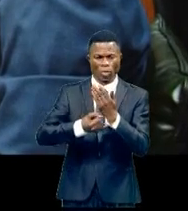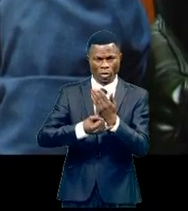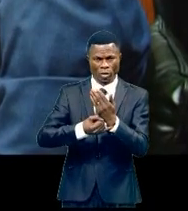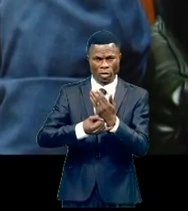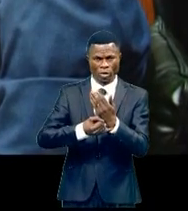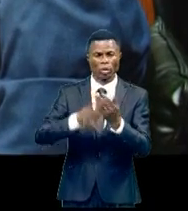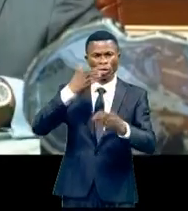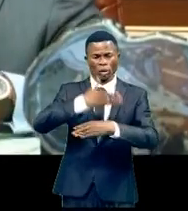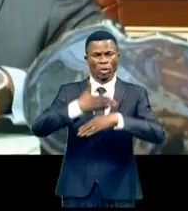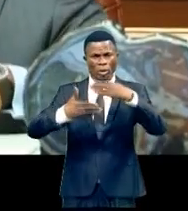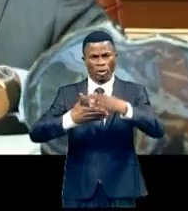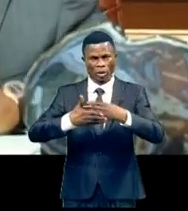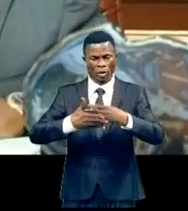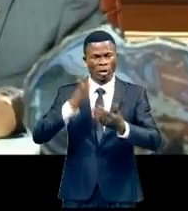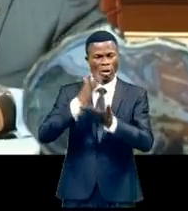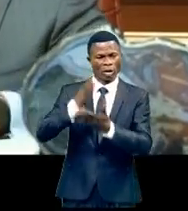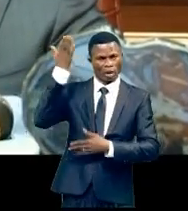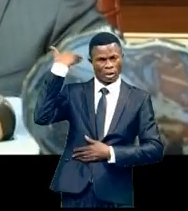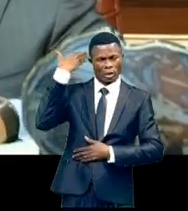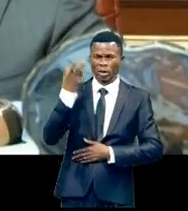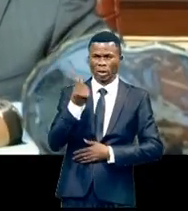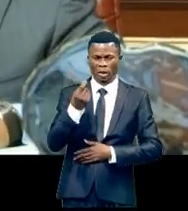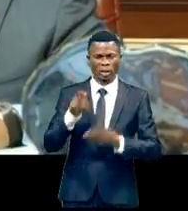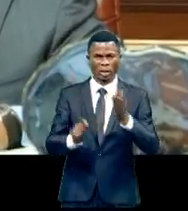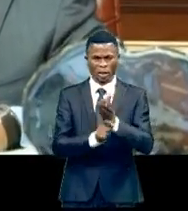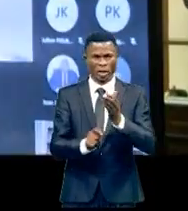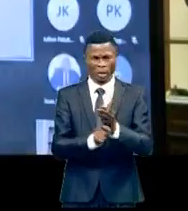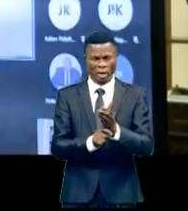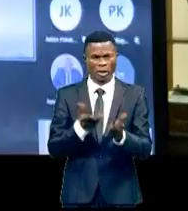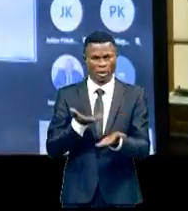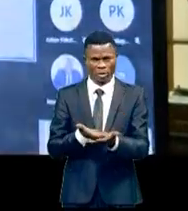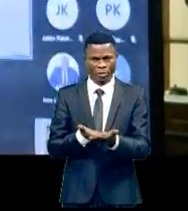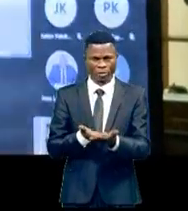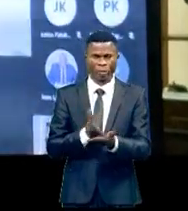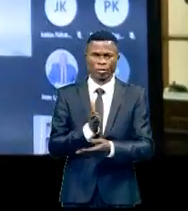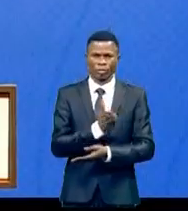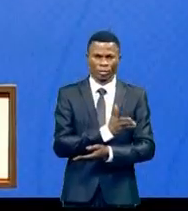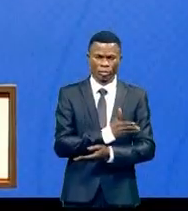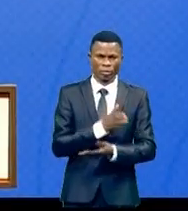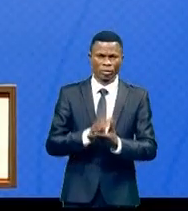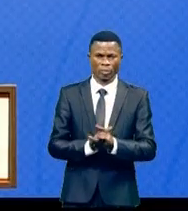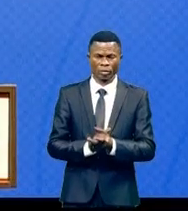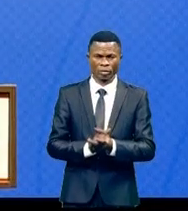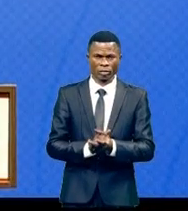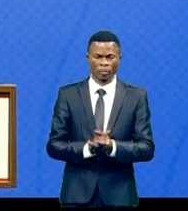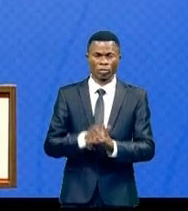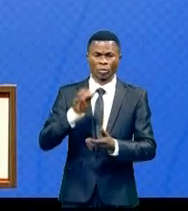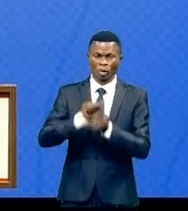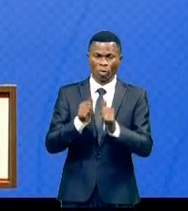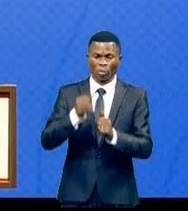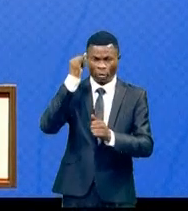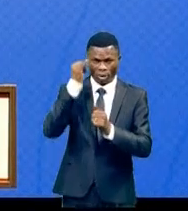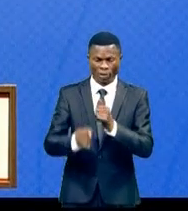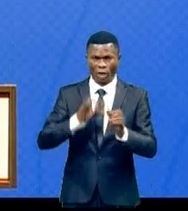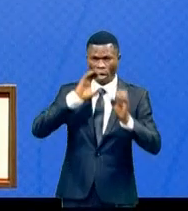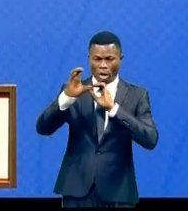les nombreux projets d'infrastructures interrompus faute de moyens techniques adéquats. Le dernier point de la communication du